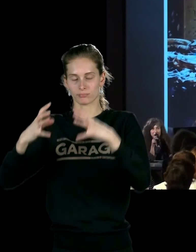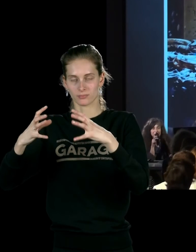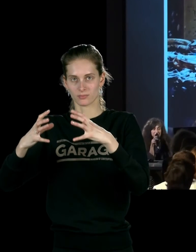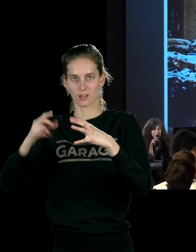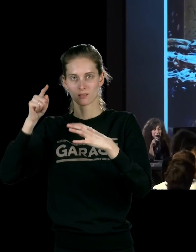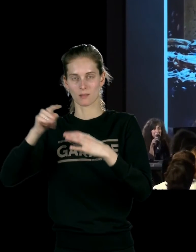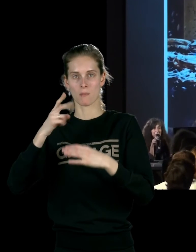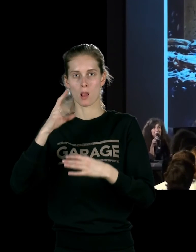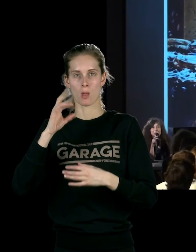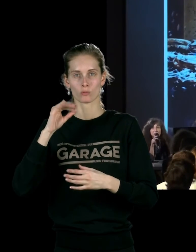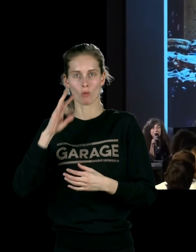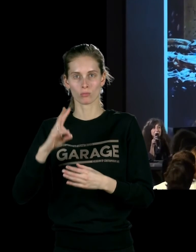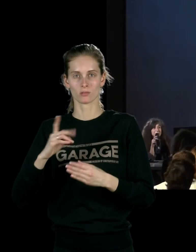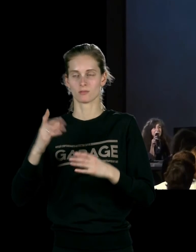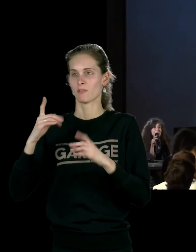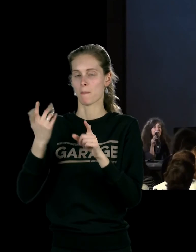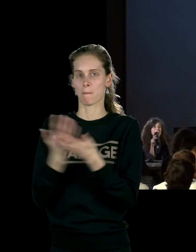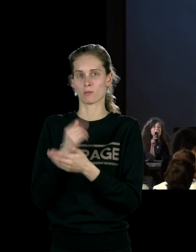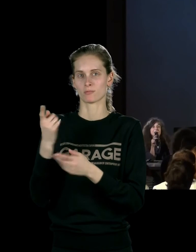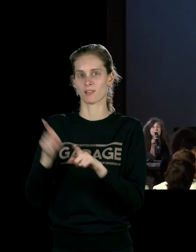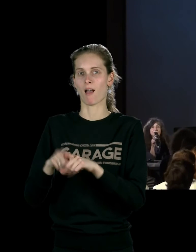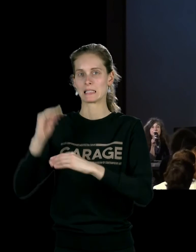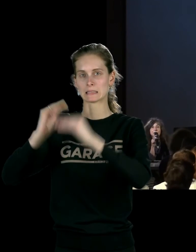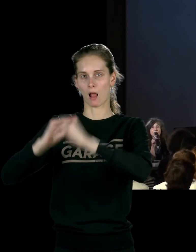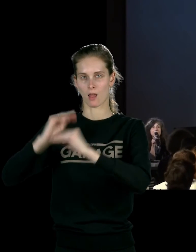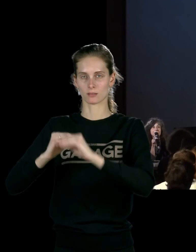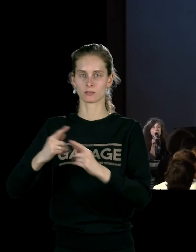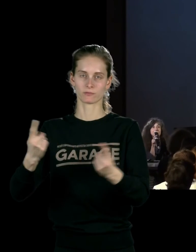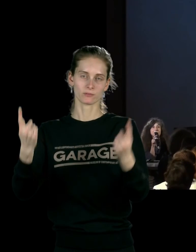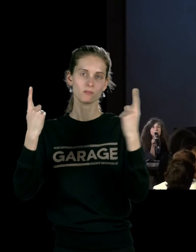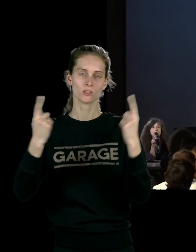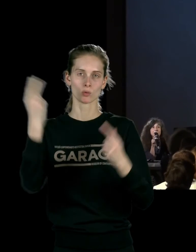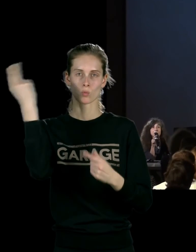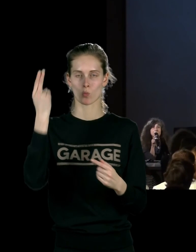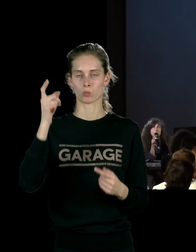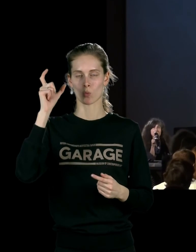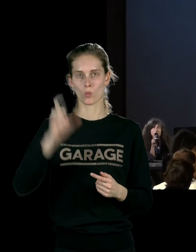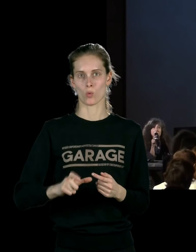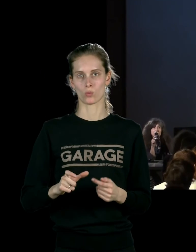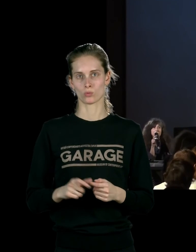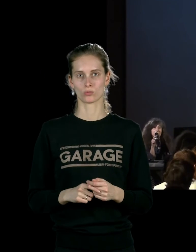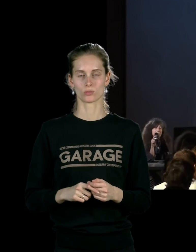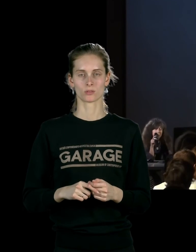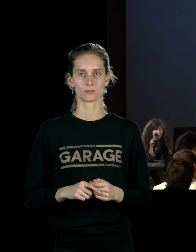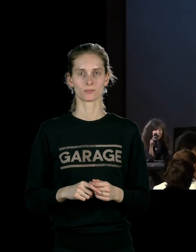инсталляцию. Это же как бы после великого художника, действительно уникальное место, где